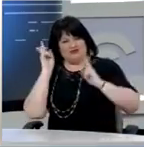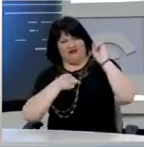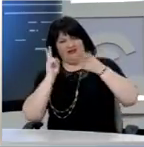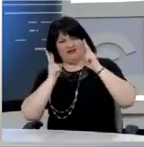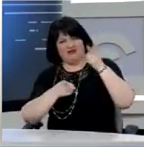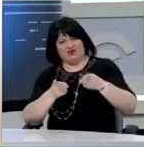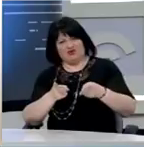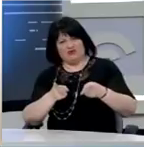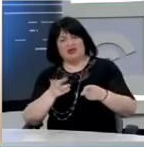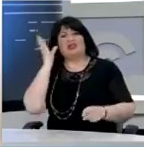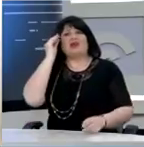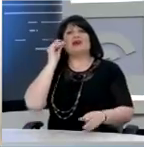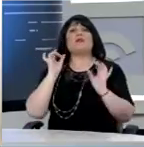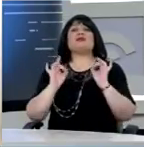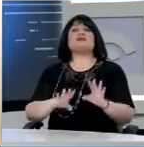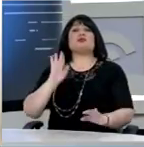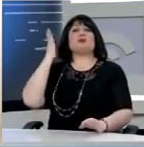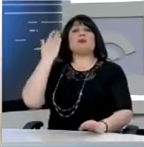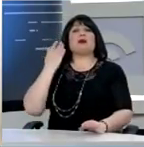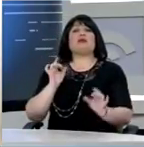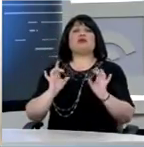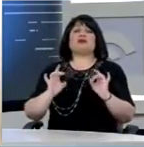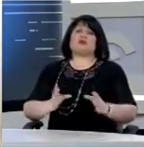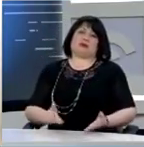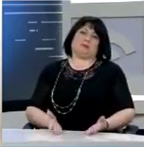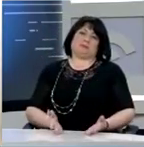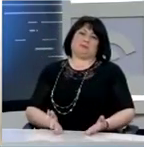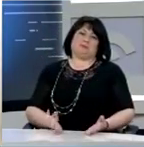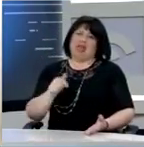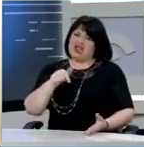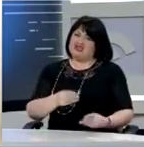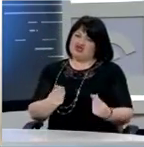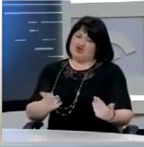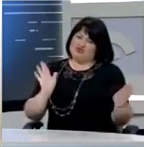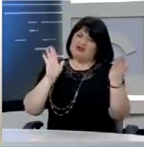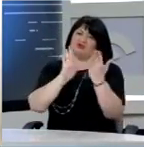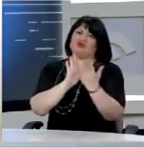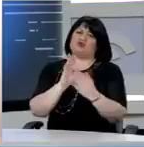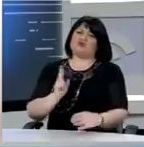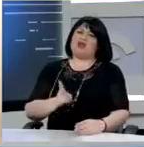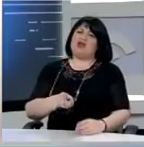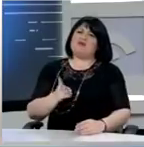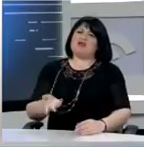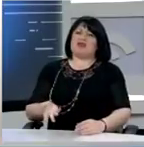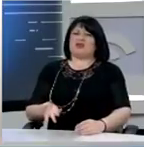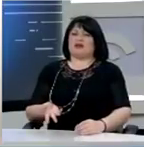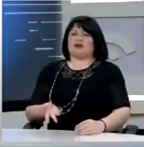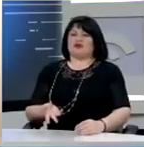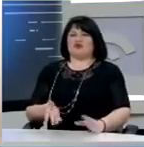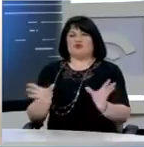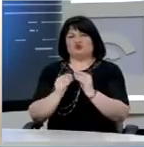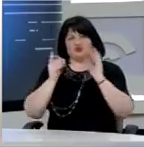Δεν διδαχθήκατε τίποτα από το παρελθόν? Έτσι θα αντιμετωπίσουμε τους κινδύνους για τη